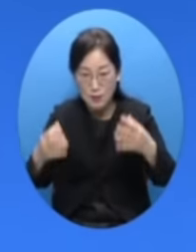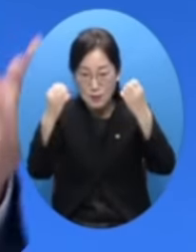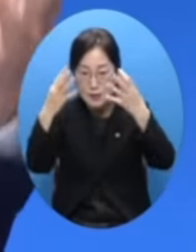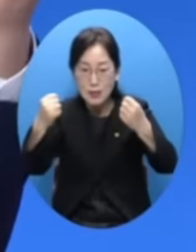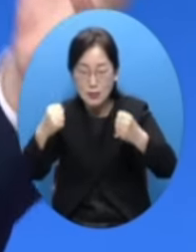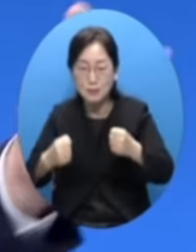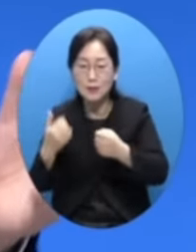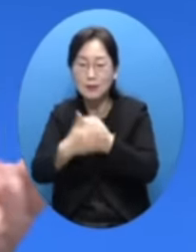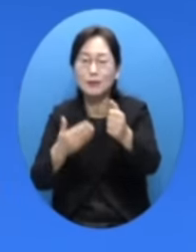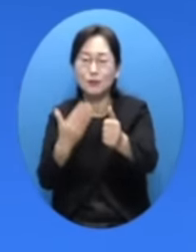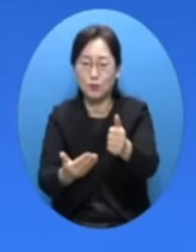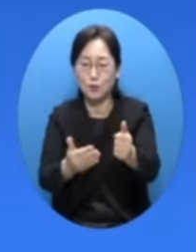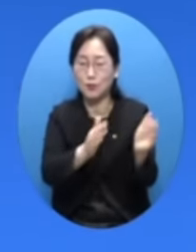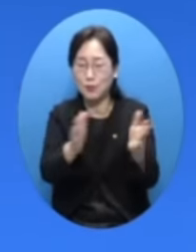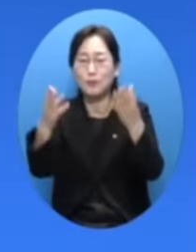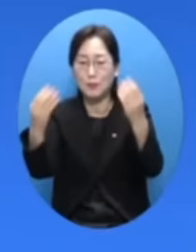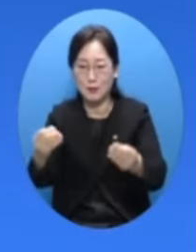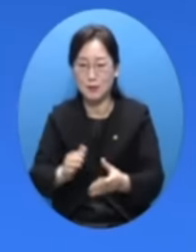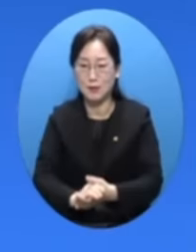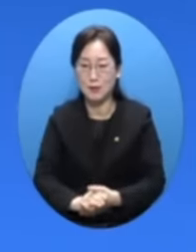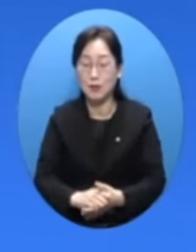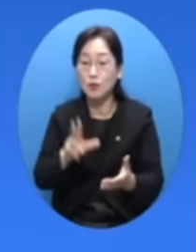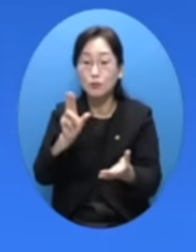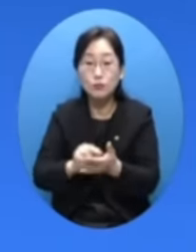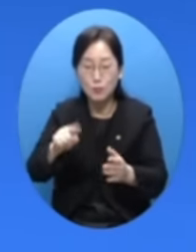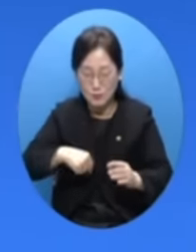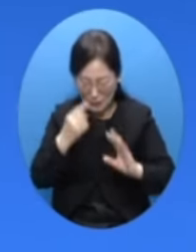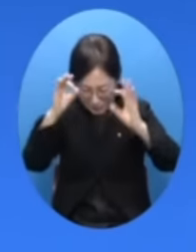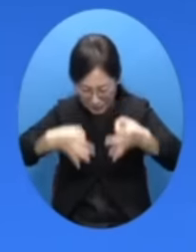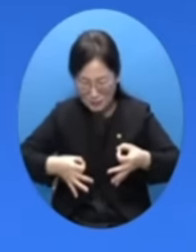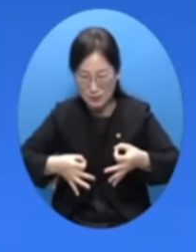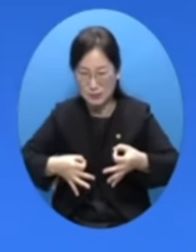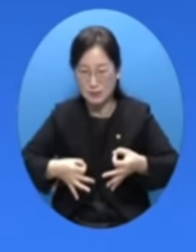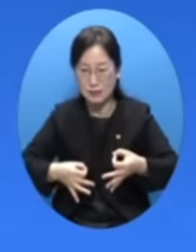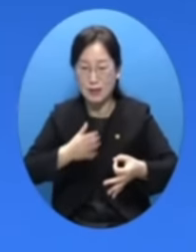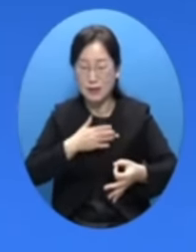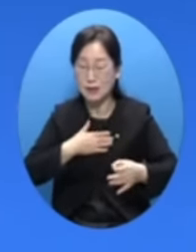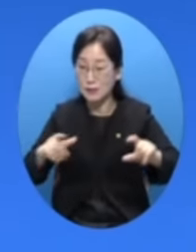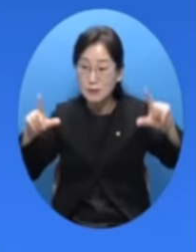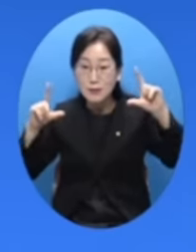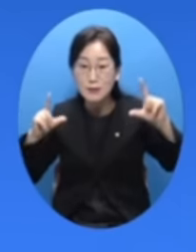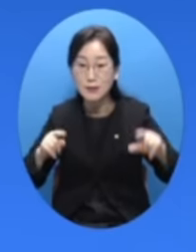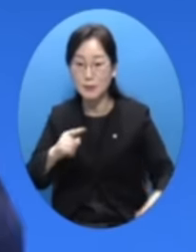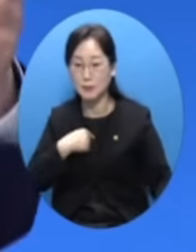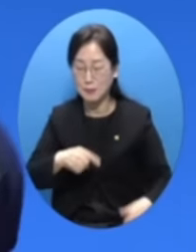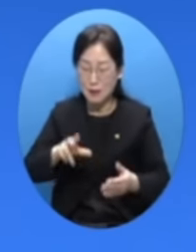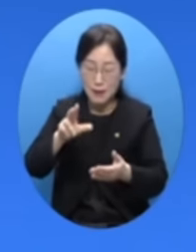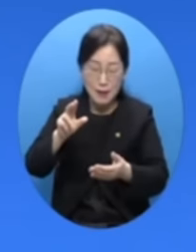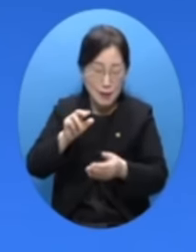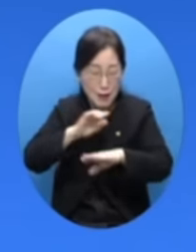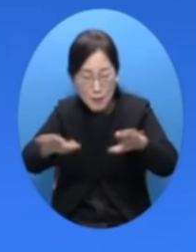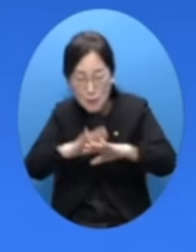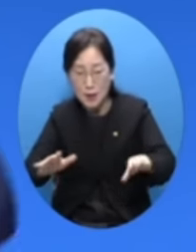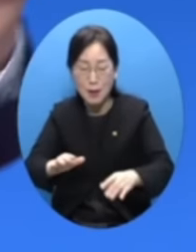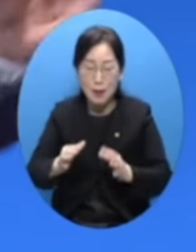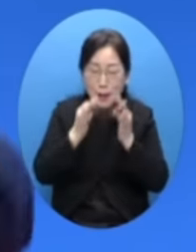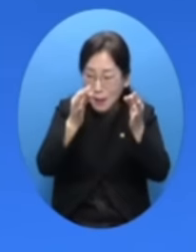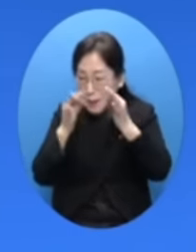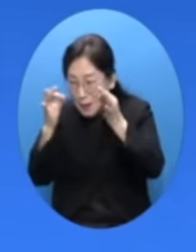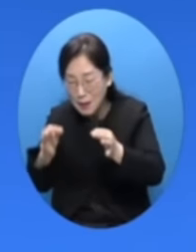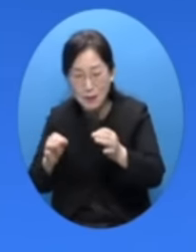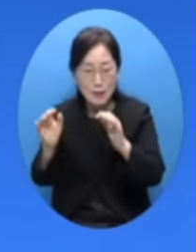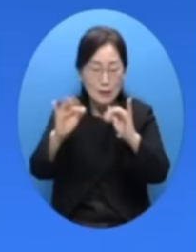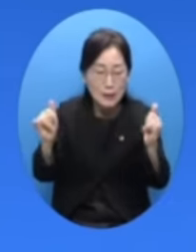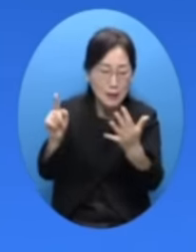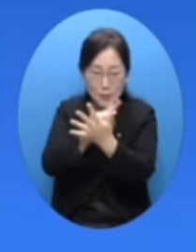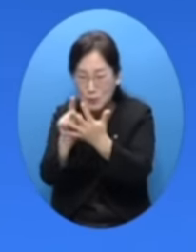은혜를 이미 예배해 놓으신 것입니다. 문제는 우리 자신에게 있습니다. 우리가 내가 하면서 내가 해결하려고 이리 뛰고 저리 뛰고 이 사람 찾아다니고